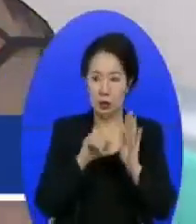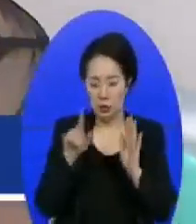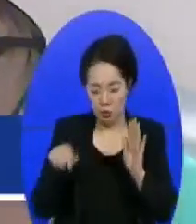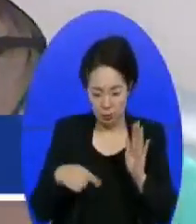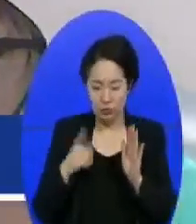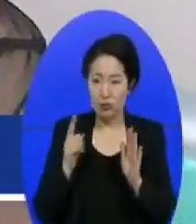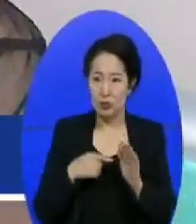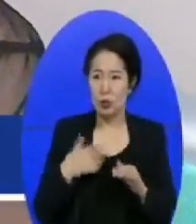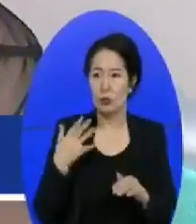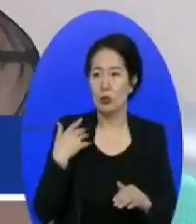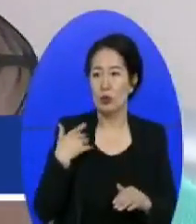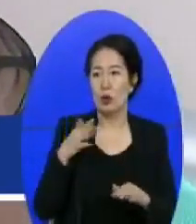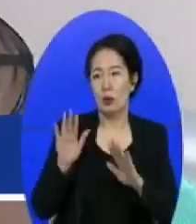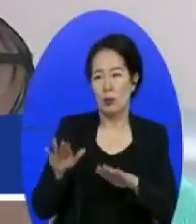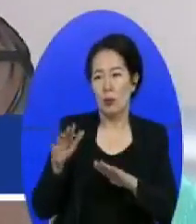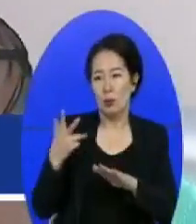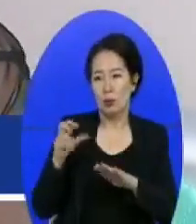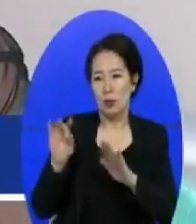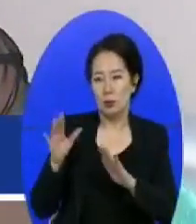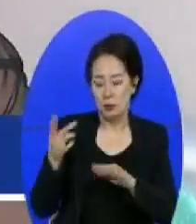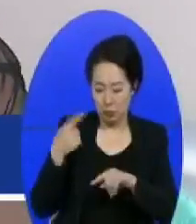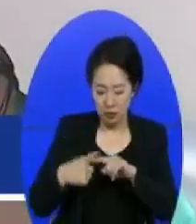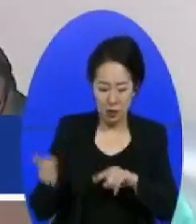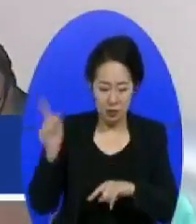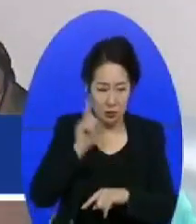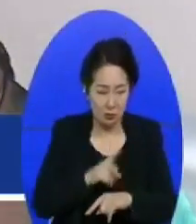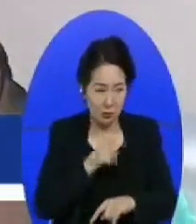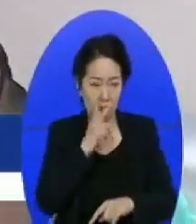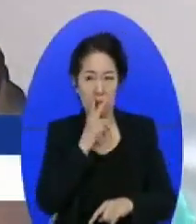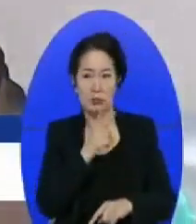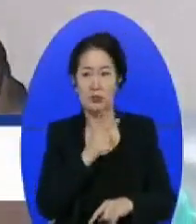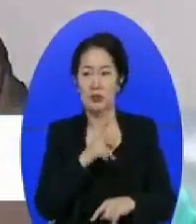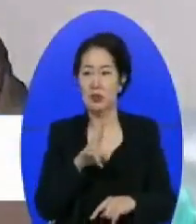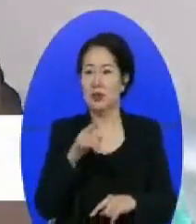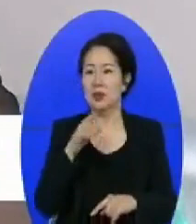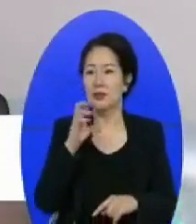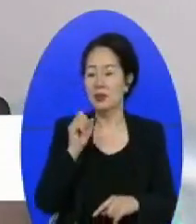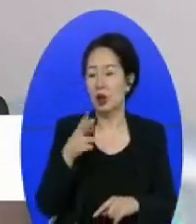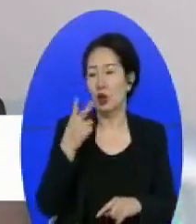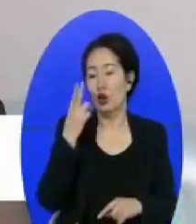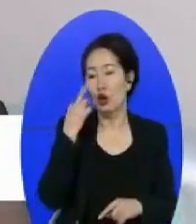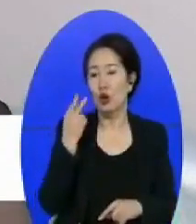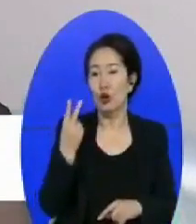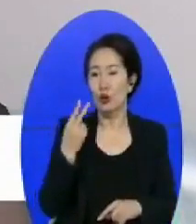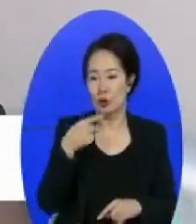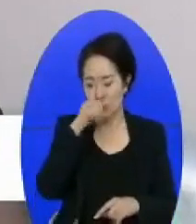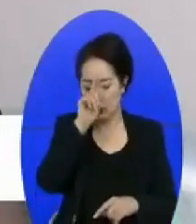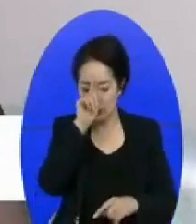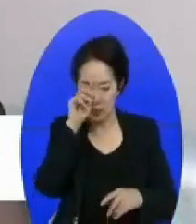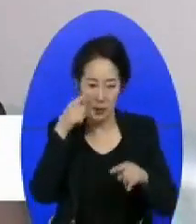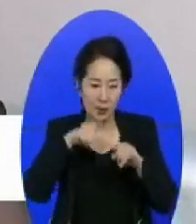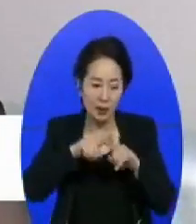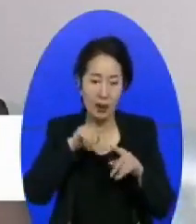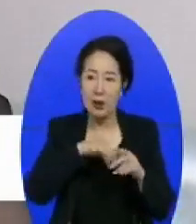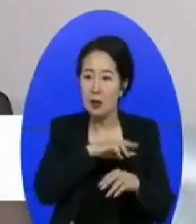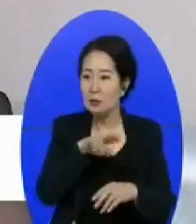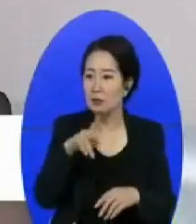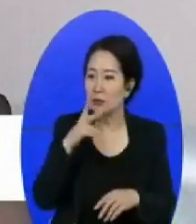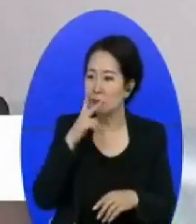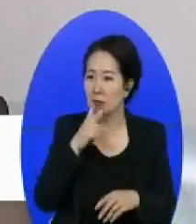сая 3 сар болчиход эргээд ирсэн. Энэ хугацаанд 90 сая 2 хоноод эмэлгээрээ дахиад явж